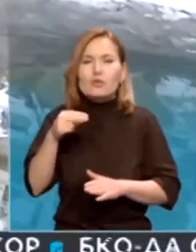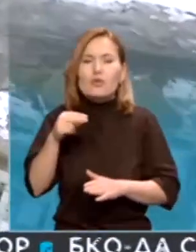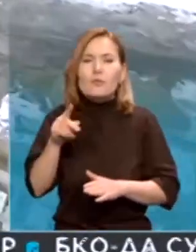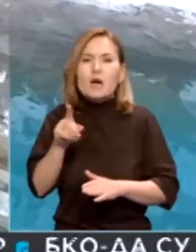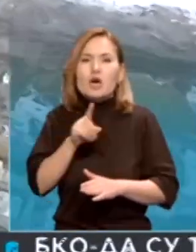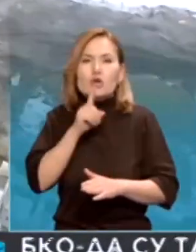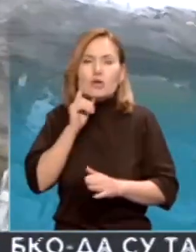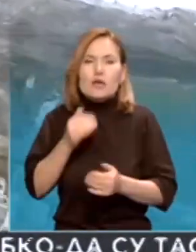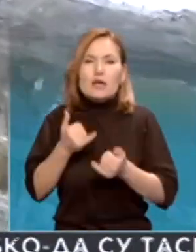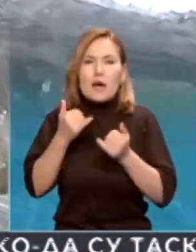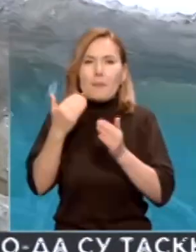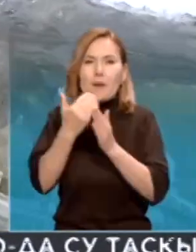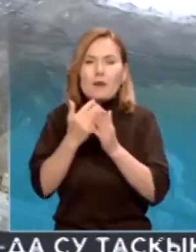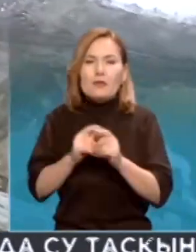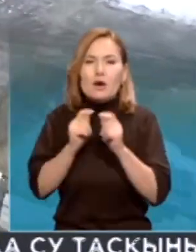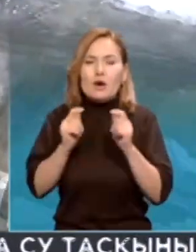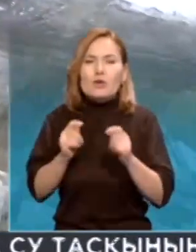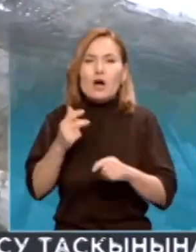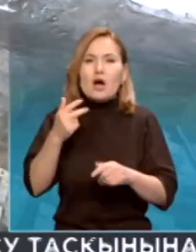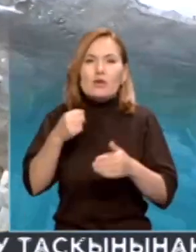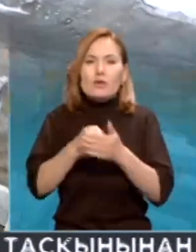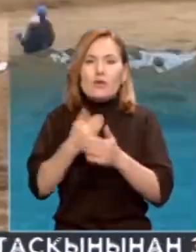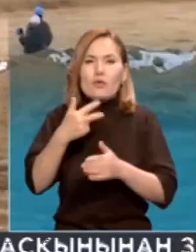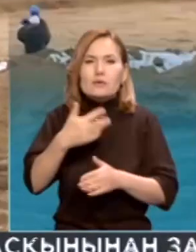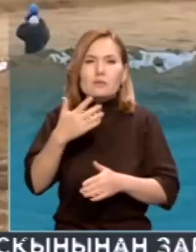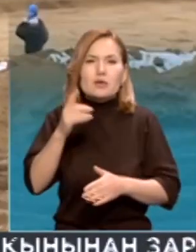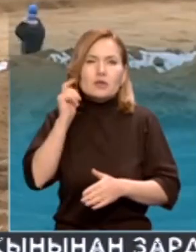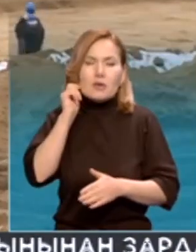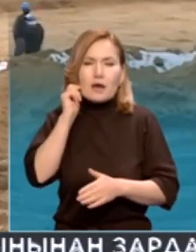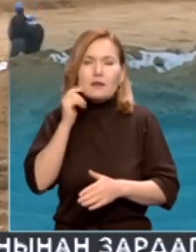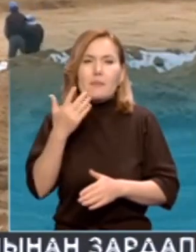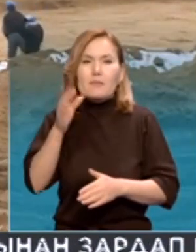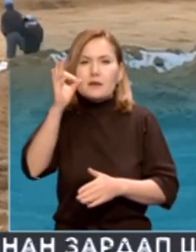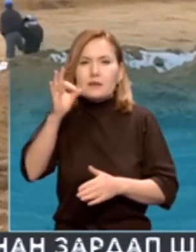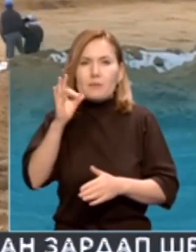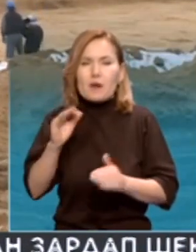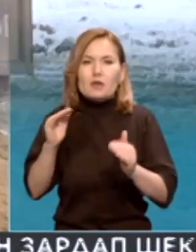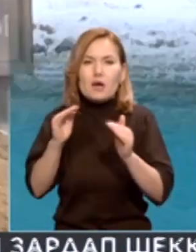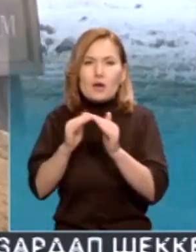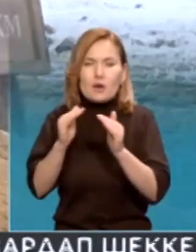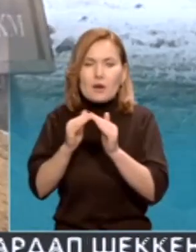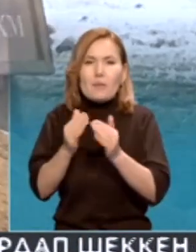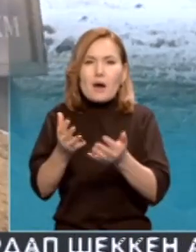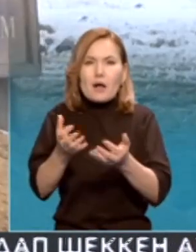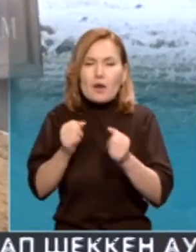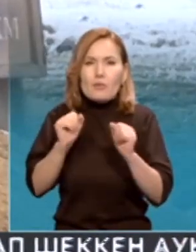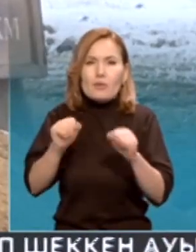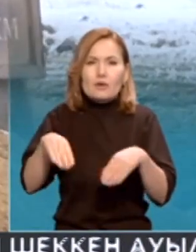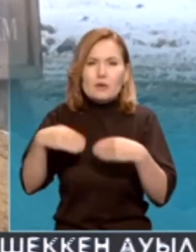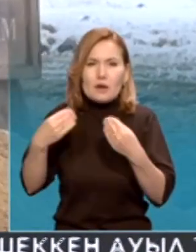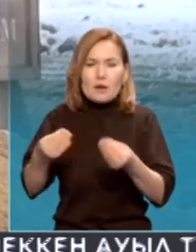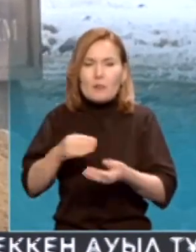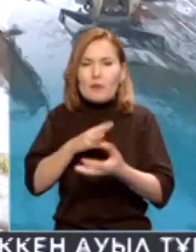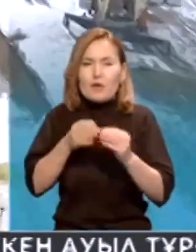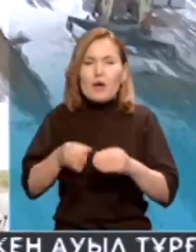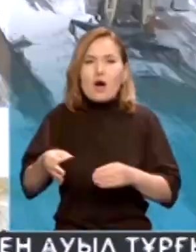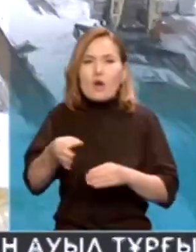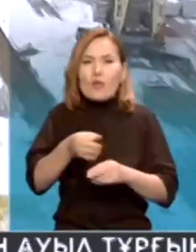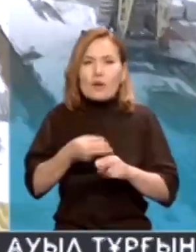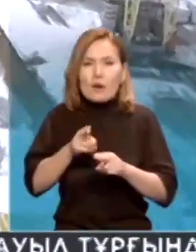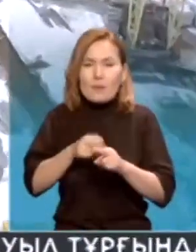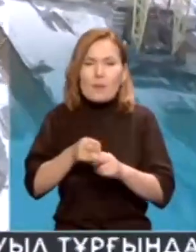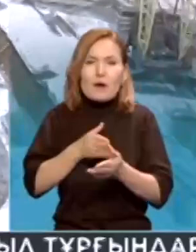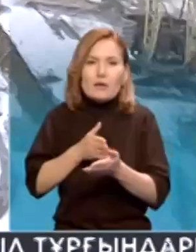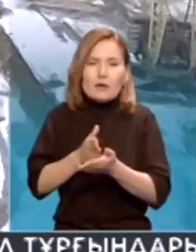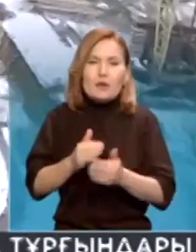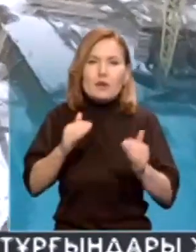бағдарлама іске қосылды. 35 жасқа дейінгі тұрғындарға жылдық үстемақысы 5% тұрғын үй несиесін алуға мүмкіндік беріліп отыр. Бұдан бөлек облыста әлеуметтік